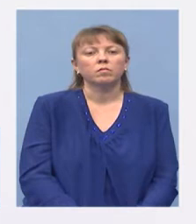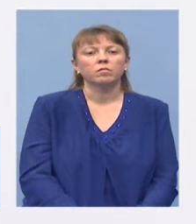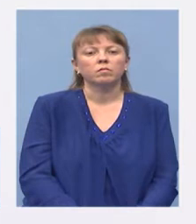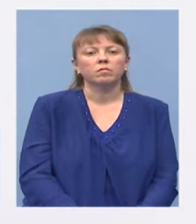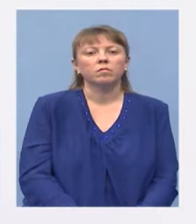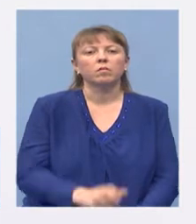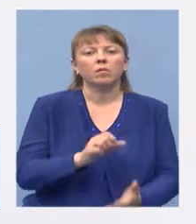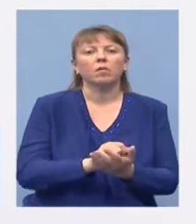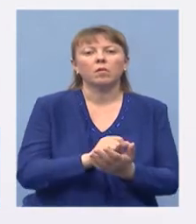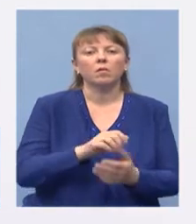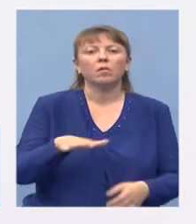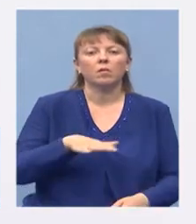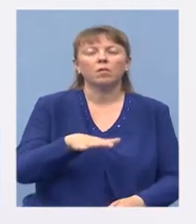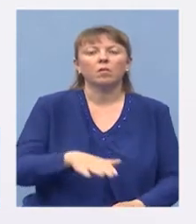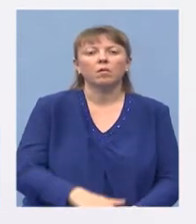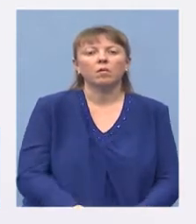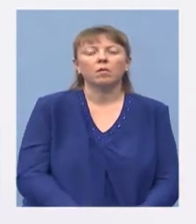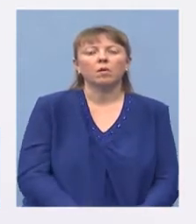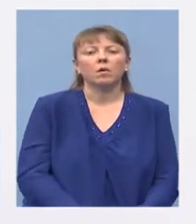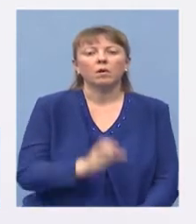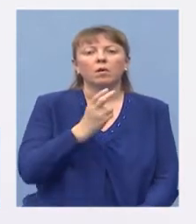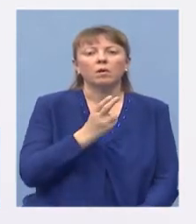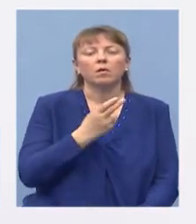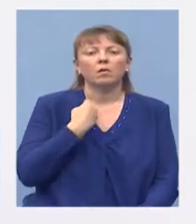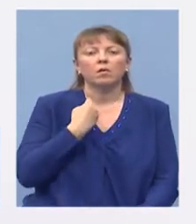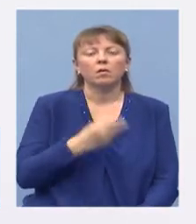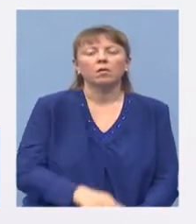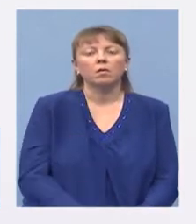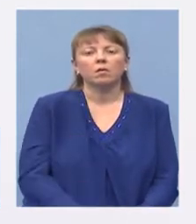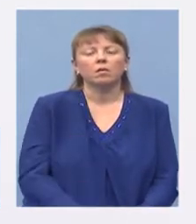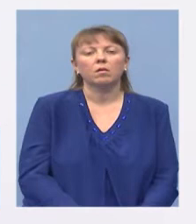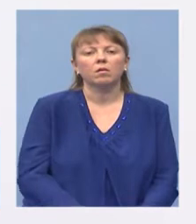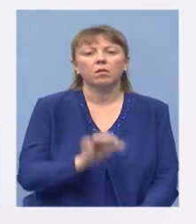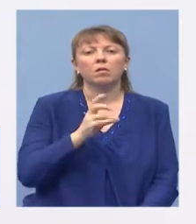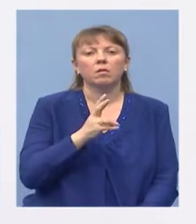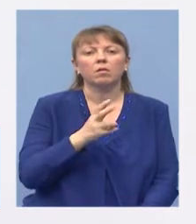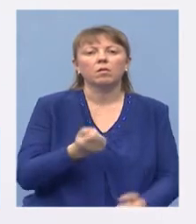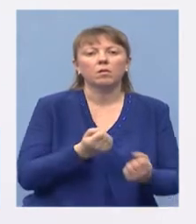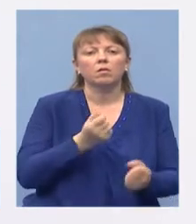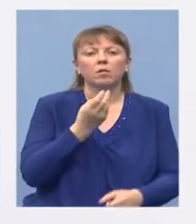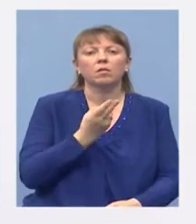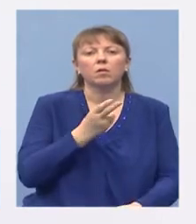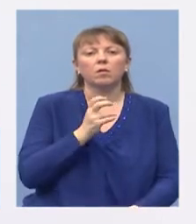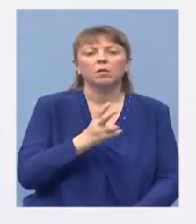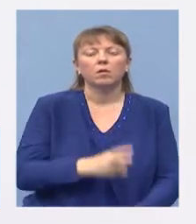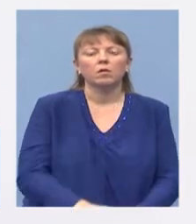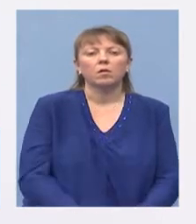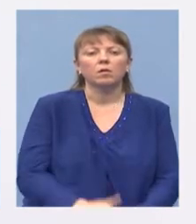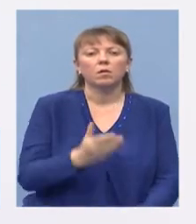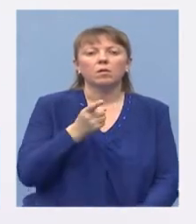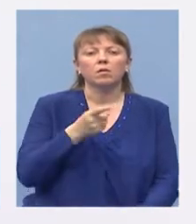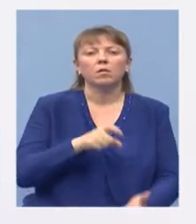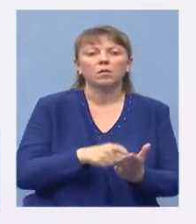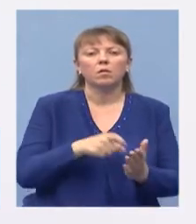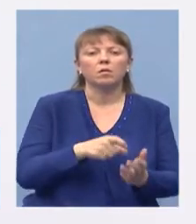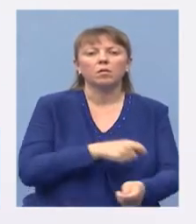занимаемыми площадями. Например, самый классический ЦОН, который должен быть, это, например, пример автоцона, где оно расположено на там, более 1000